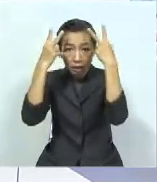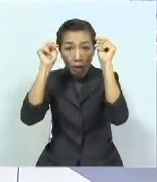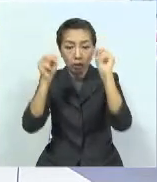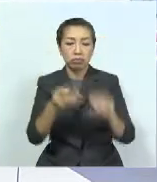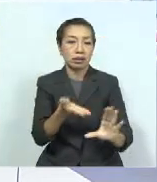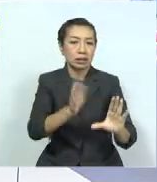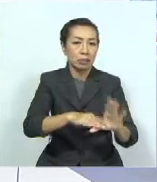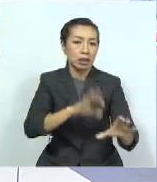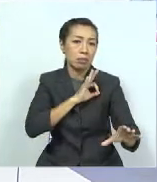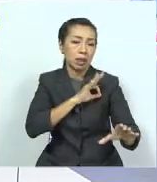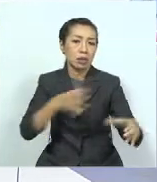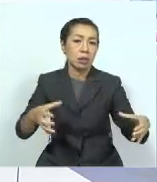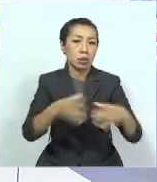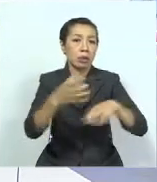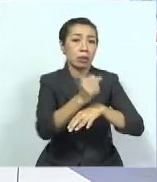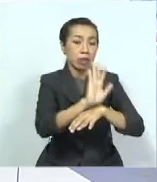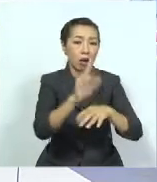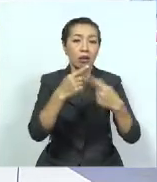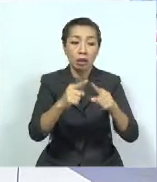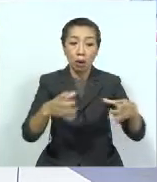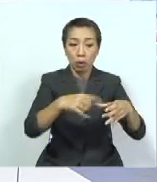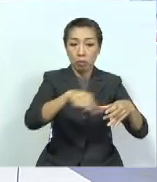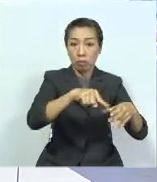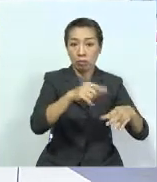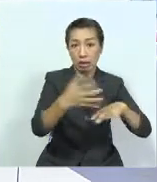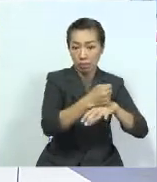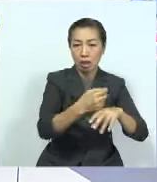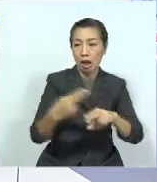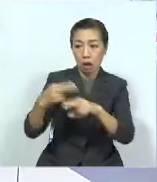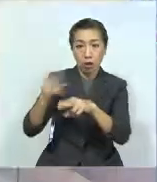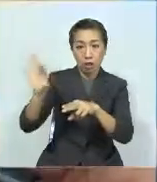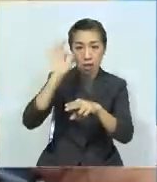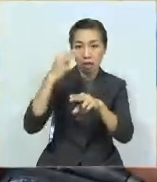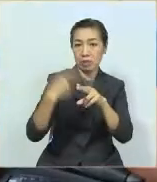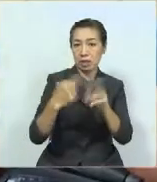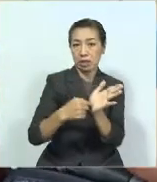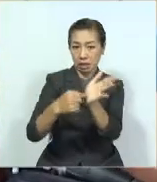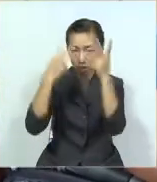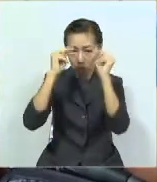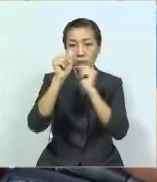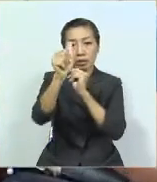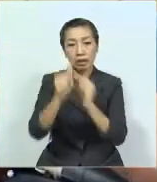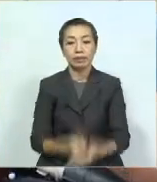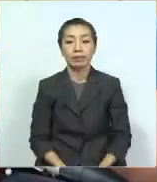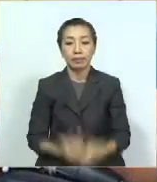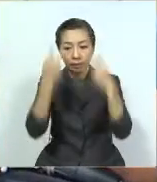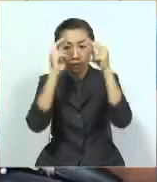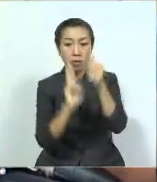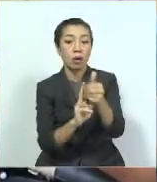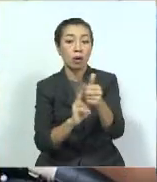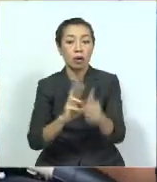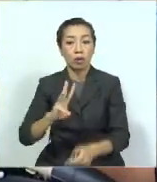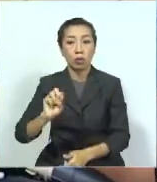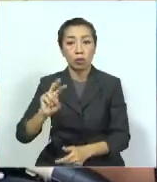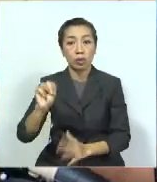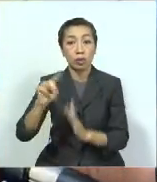ารถรับการเสนอชื่อให้เป็นนายกรัฐมนตรีในสัดส่วนของพรรคการเมืองได้ค่ะนายวิษณุเครืองามรองนายกรัฐมนตรีชี้แจง